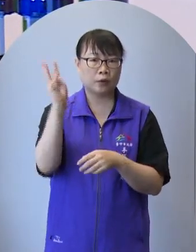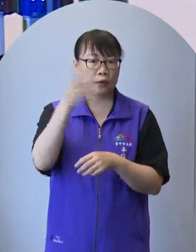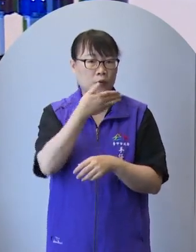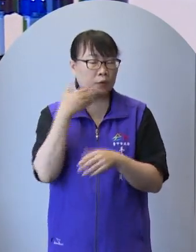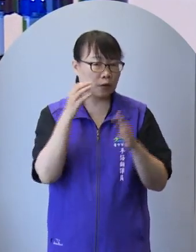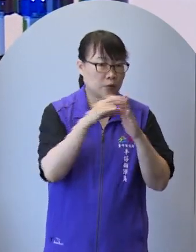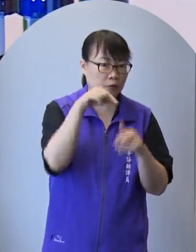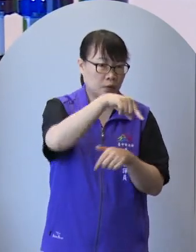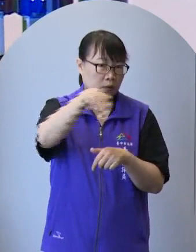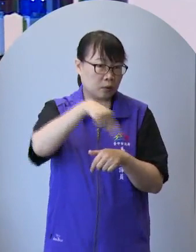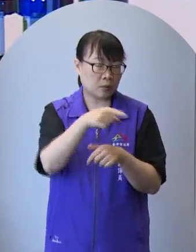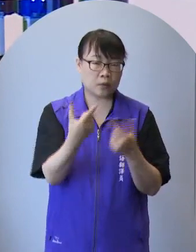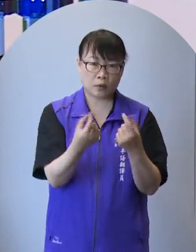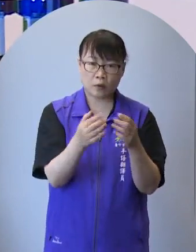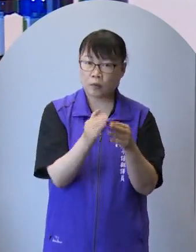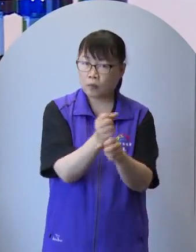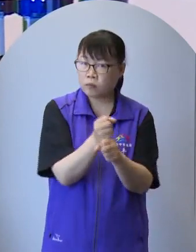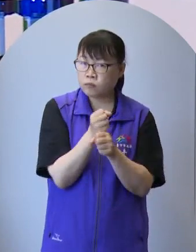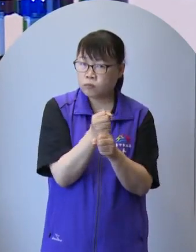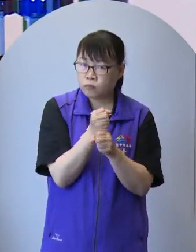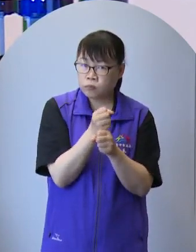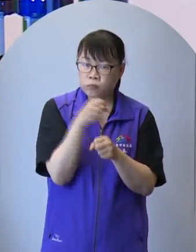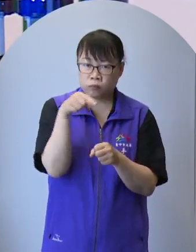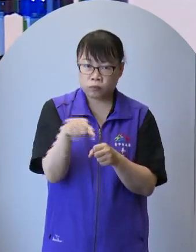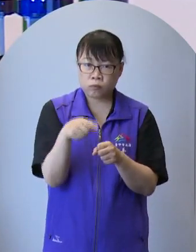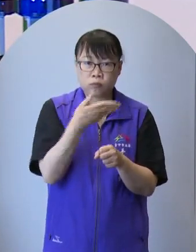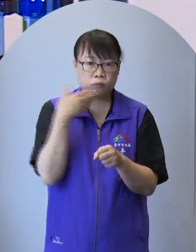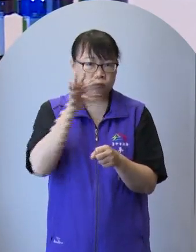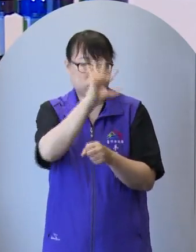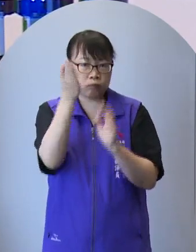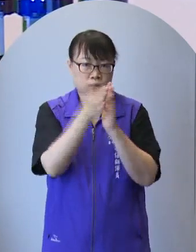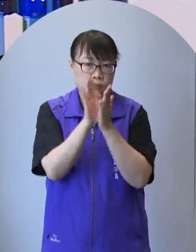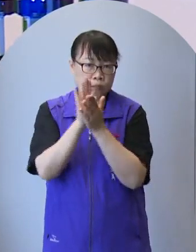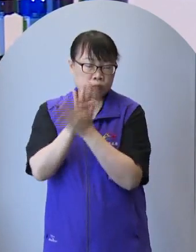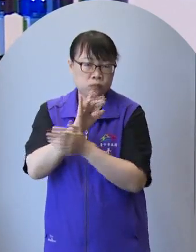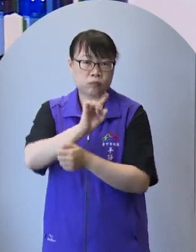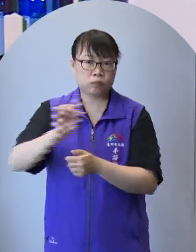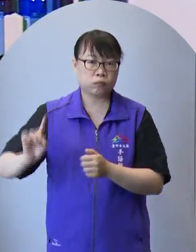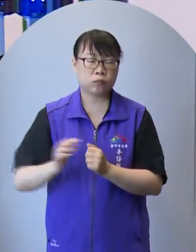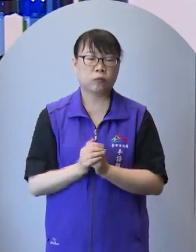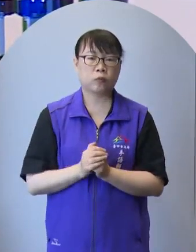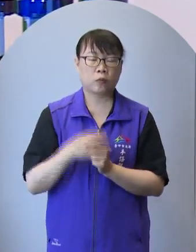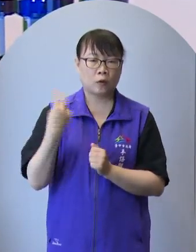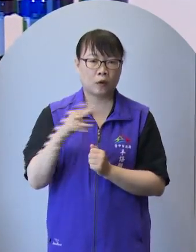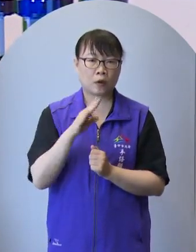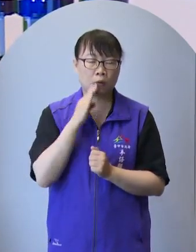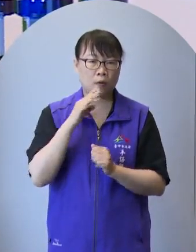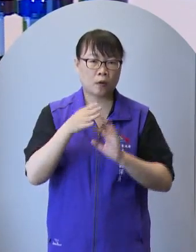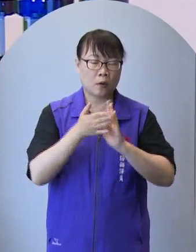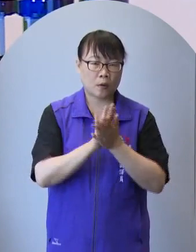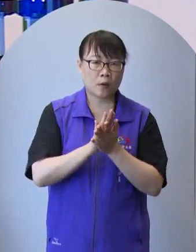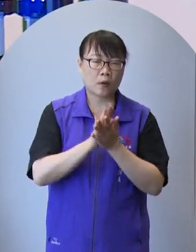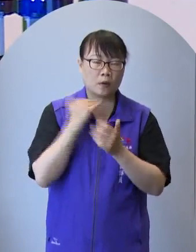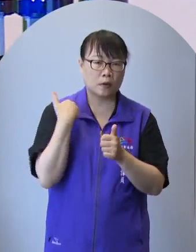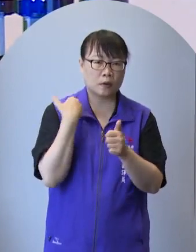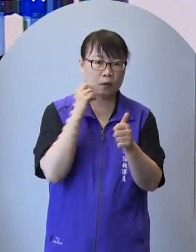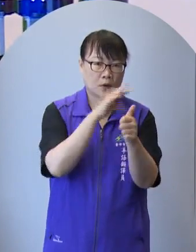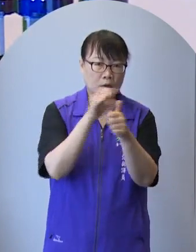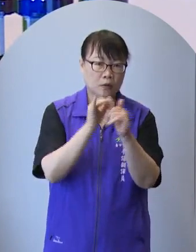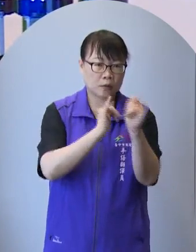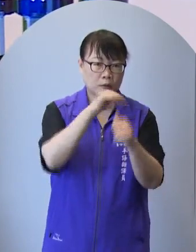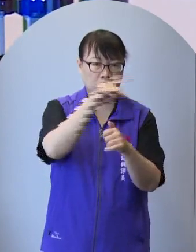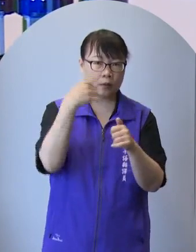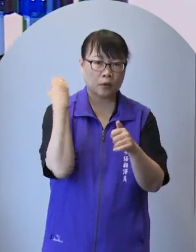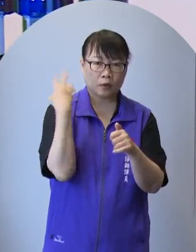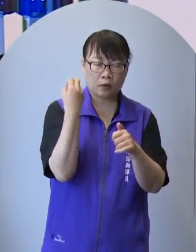那还是要注意这个气象的一个变化，那同时呢，随时提供市民朋友最新的资讯，